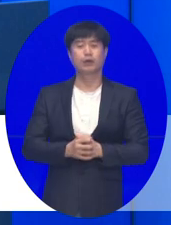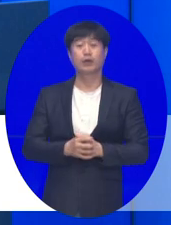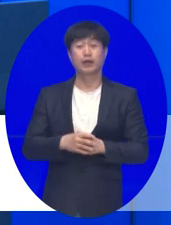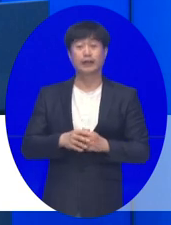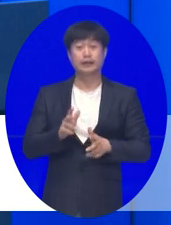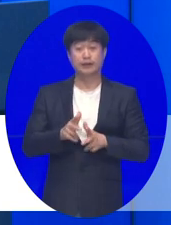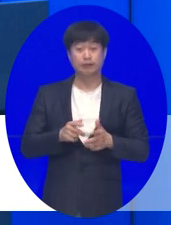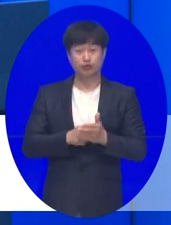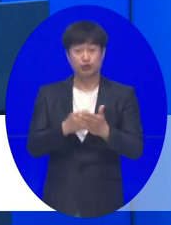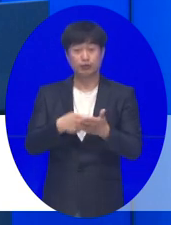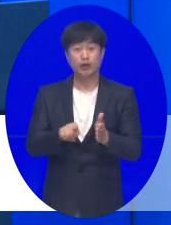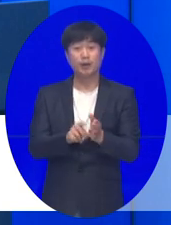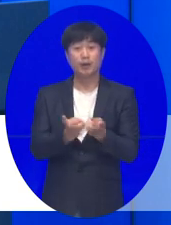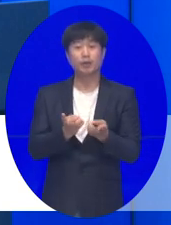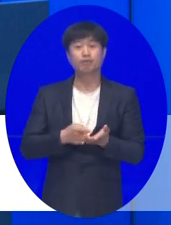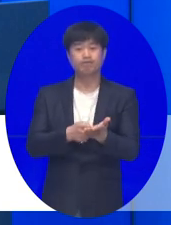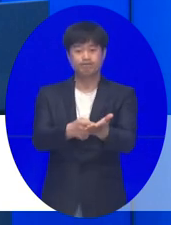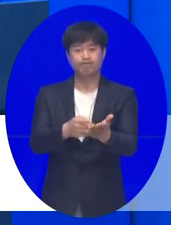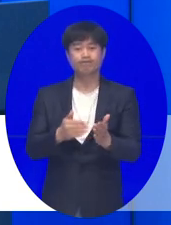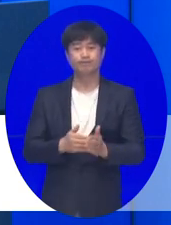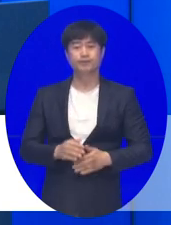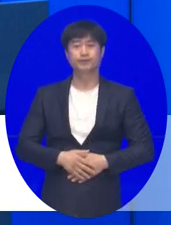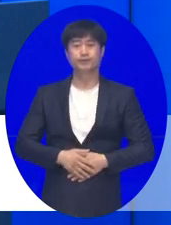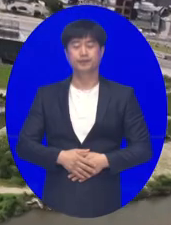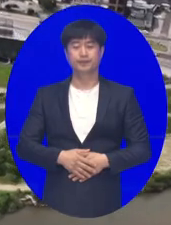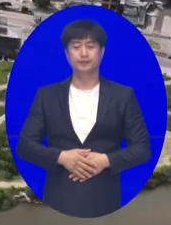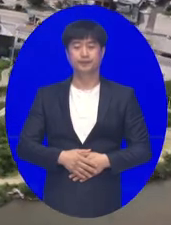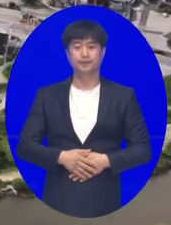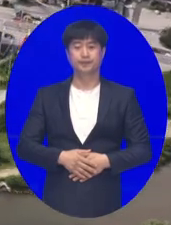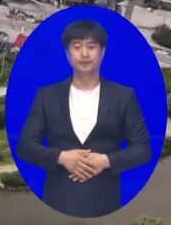해법을 내놨습니다 최창순 기자의 보도입니다